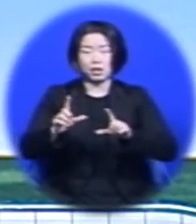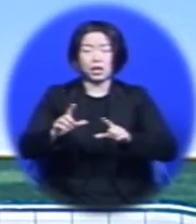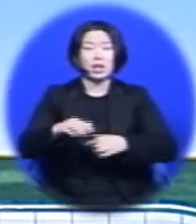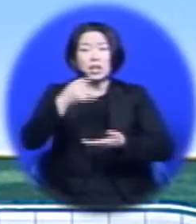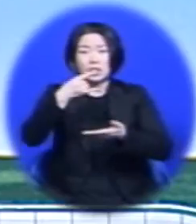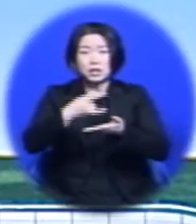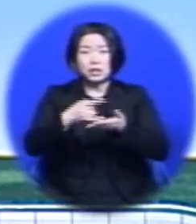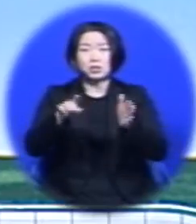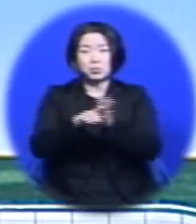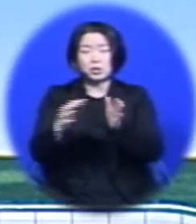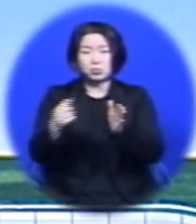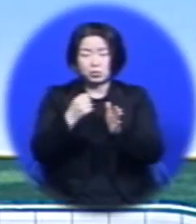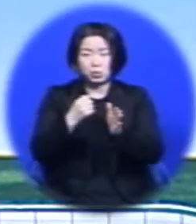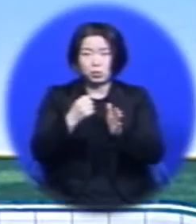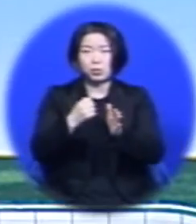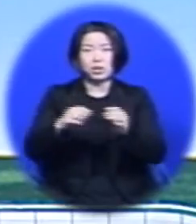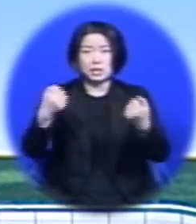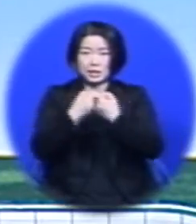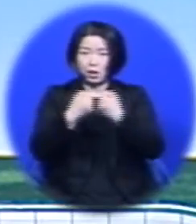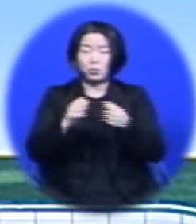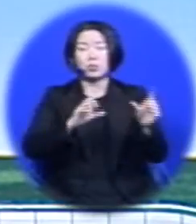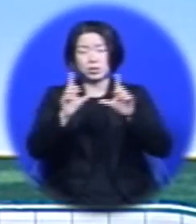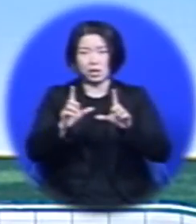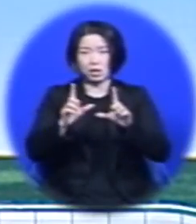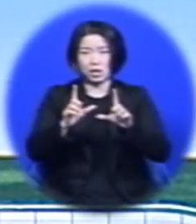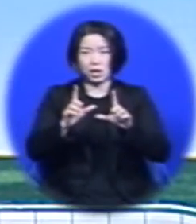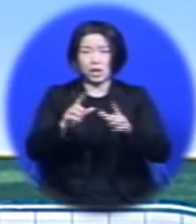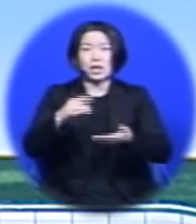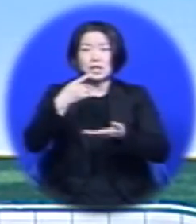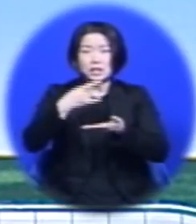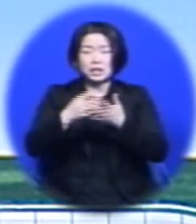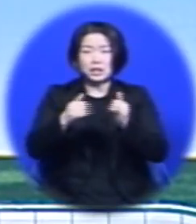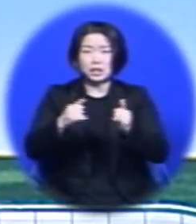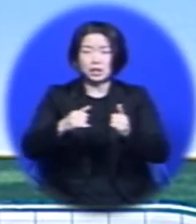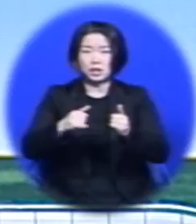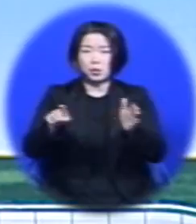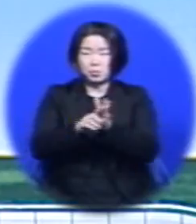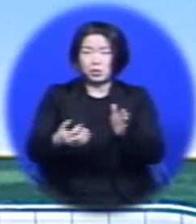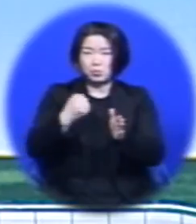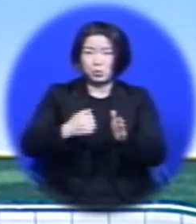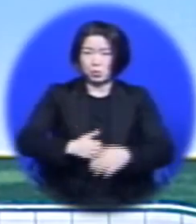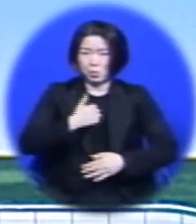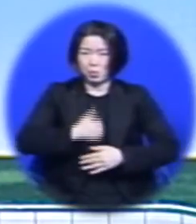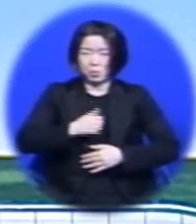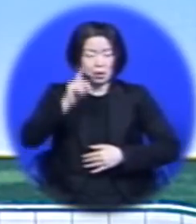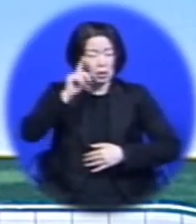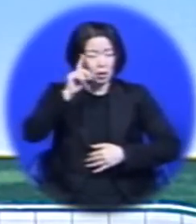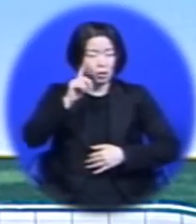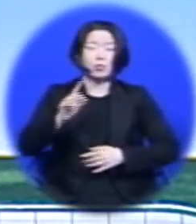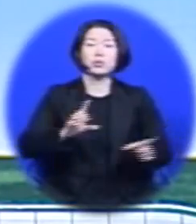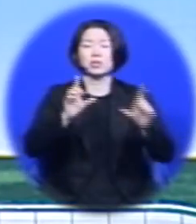살리라 의인은 오직 믿음으로 혈기 부리고 도 살리라 또 교회 와서